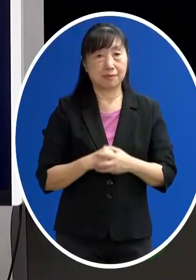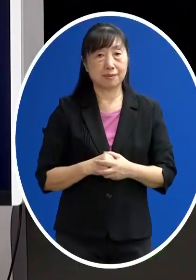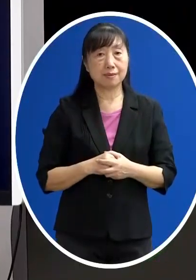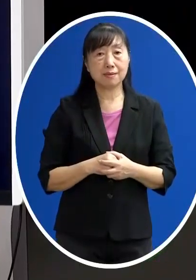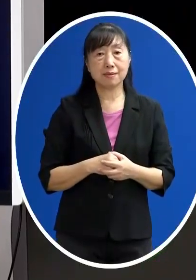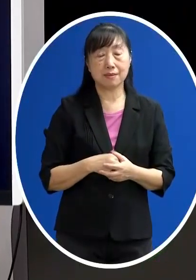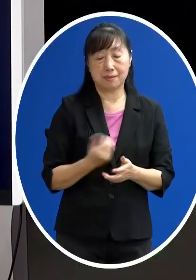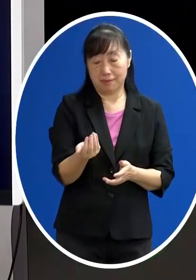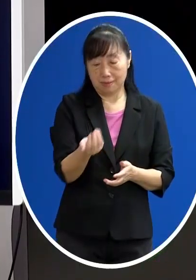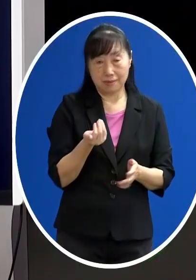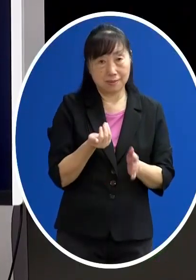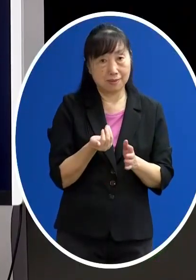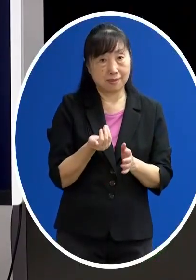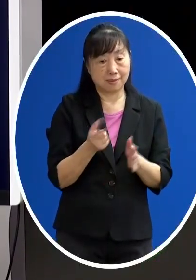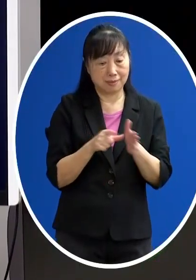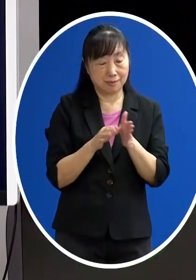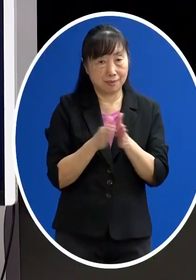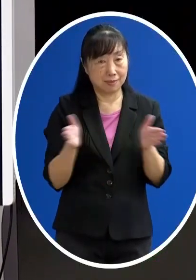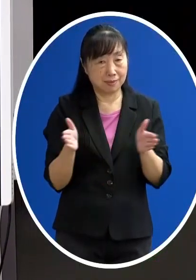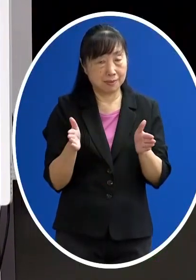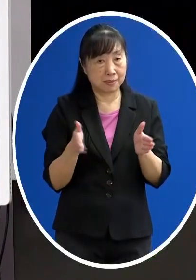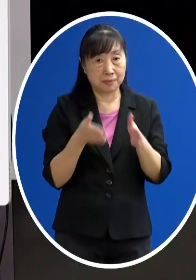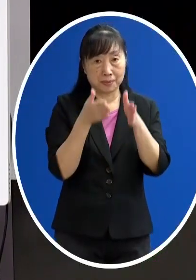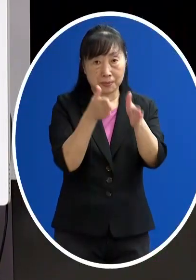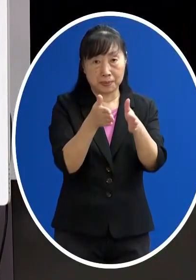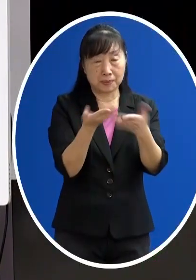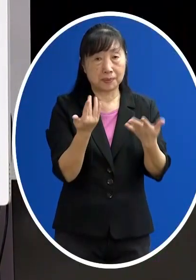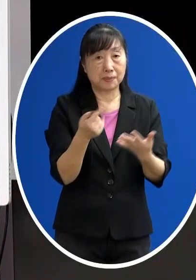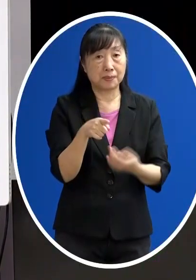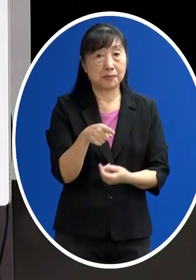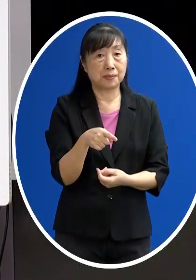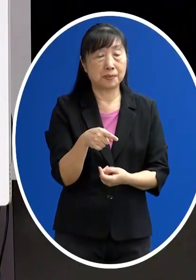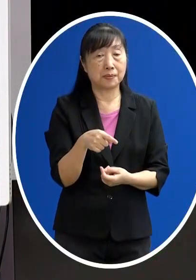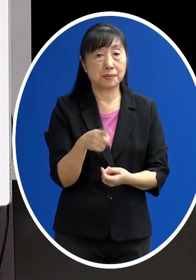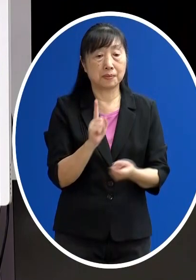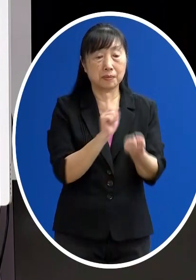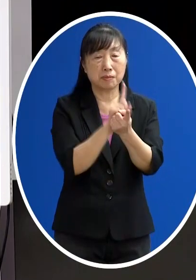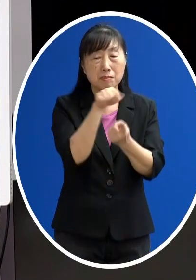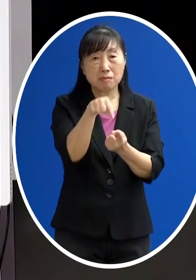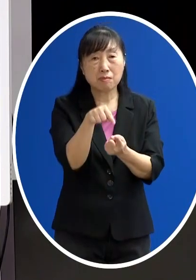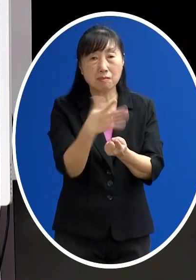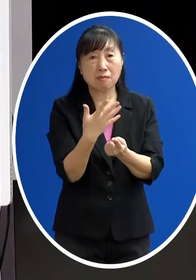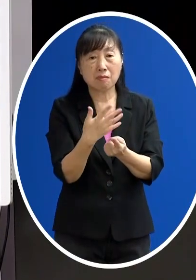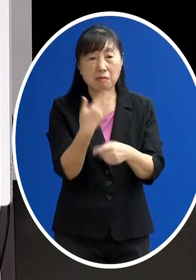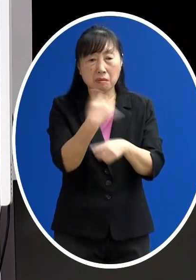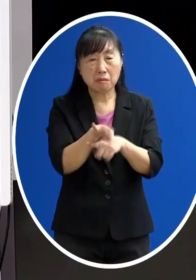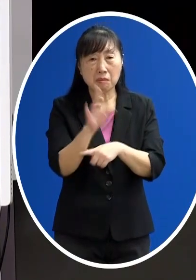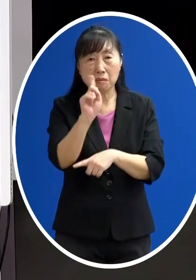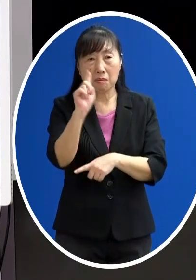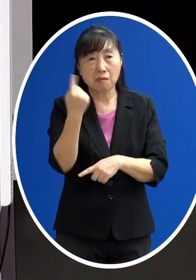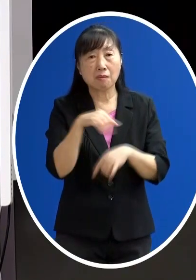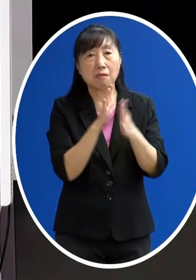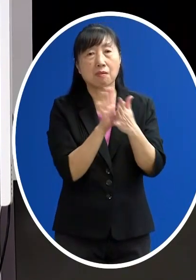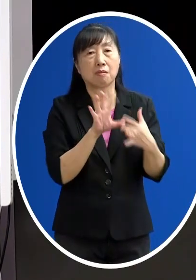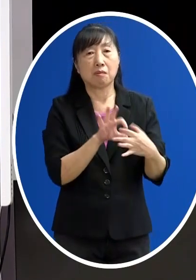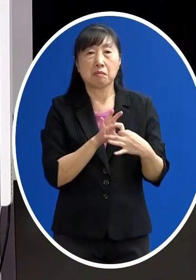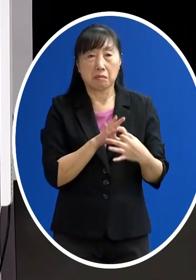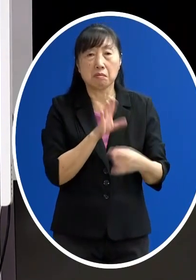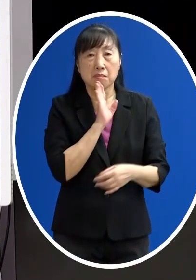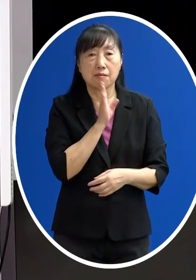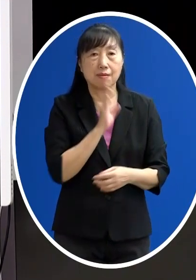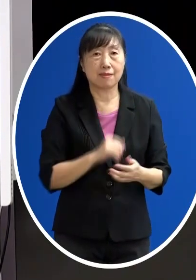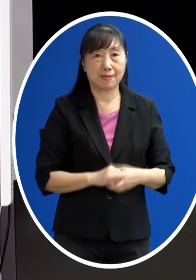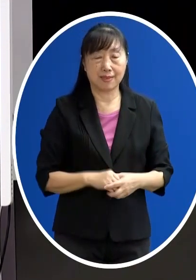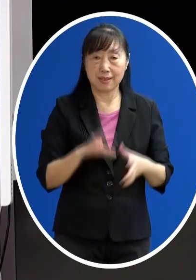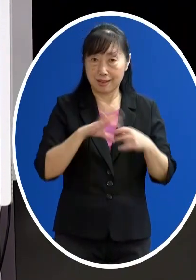过去一段时间，大家对于我们这一波的疫情的死亡个案，当然也都非常关切。所以今